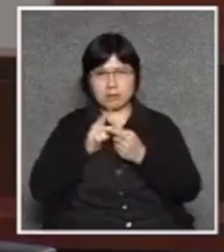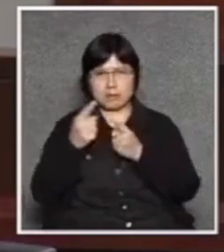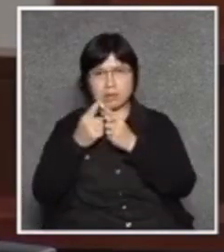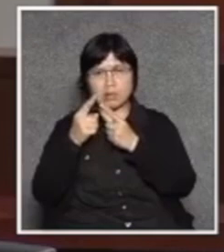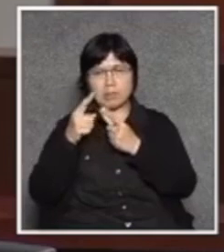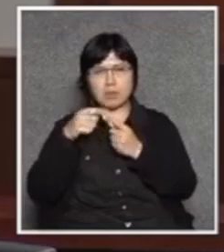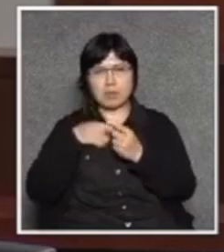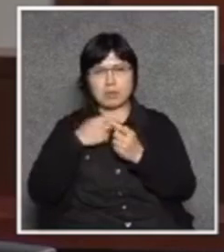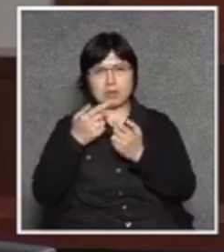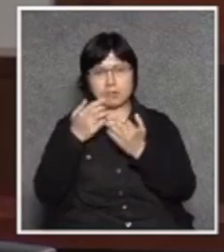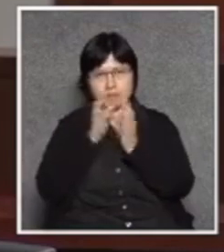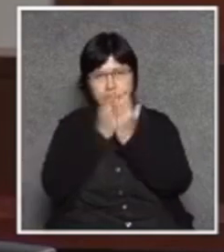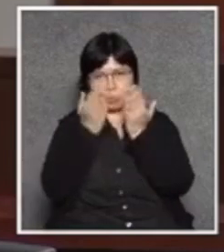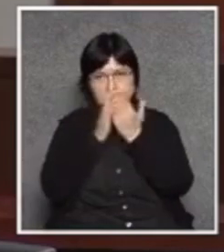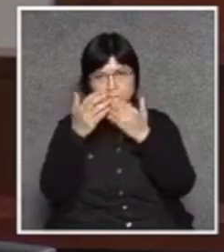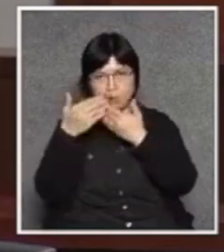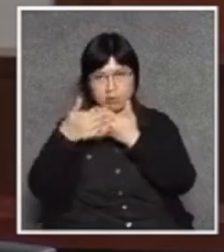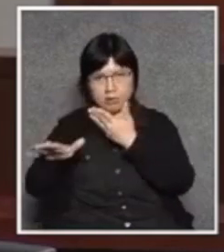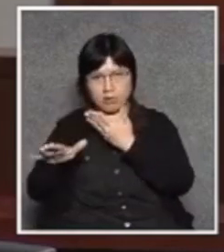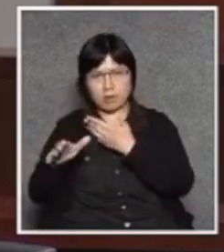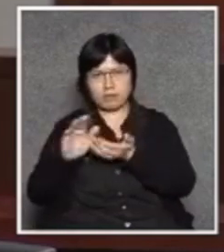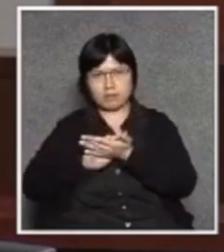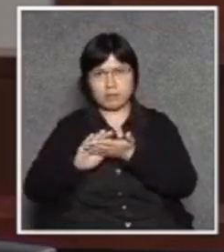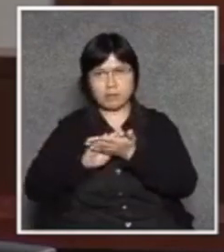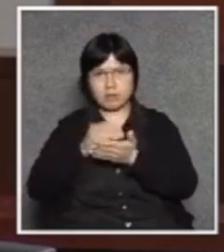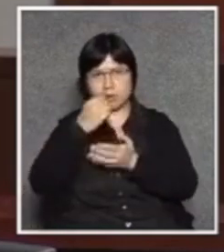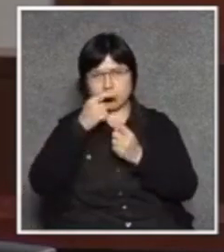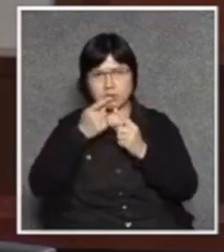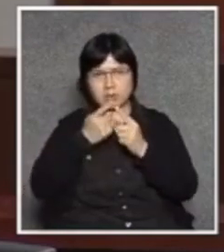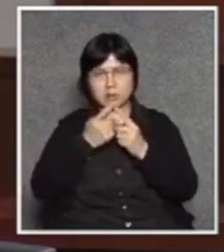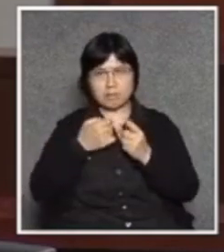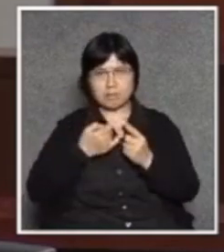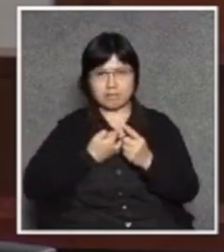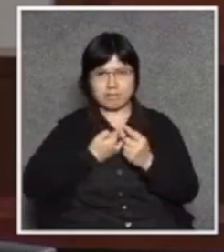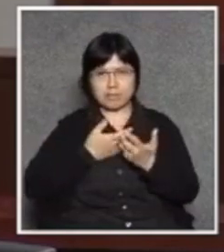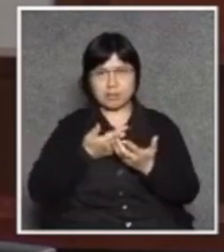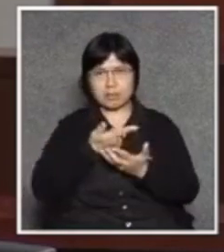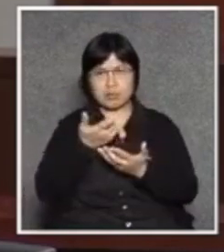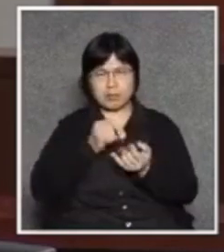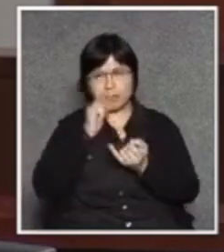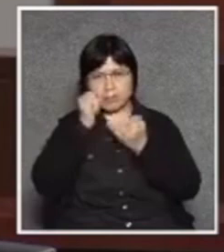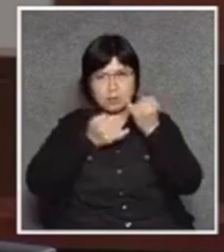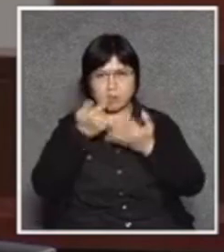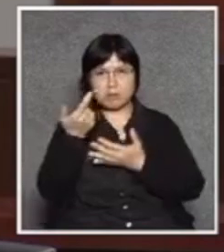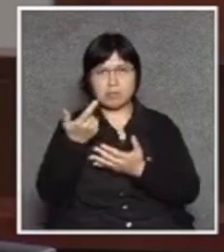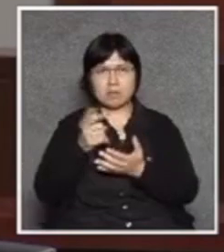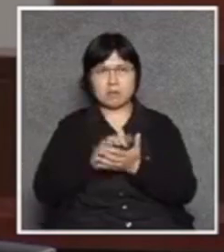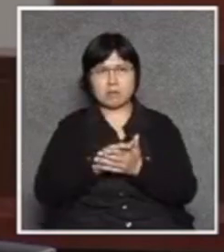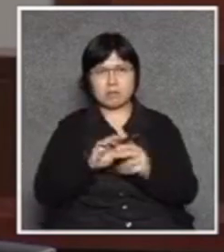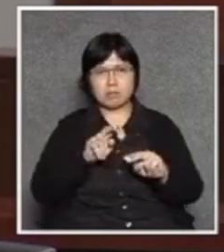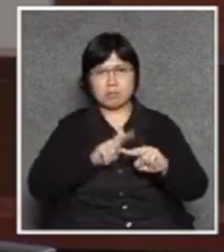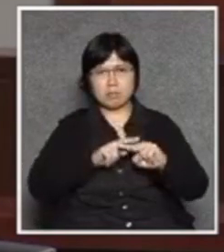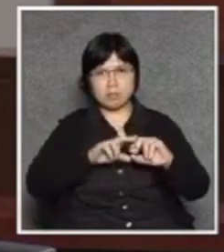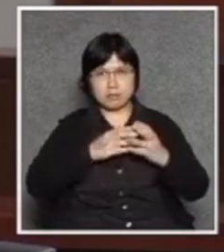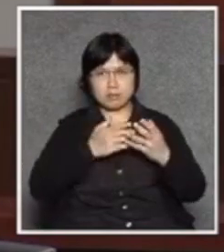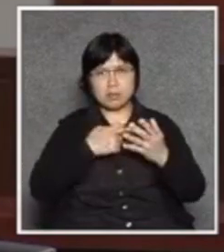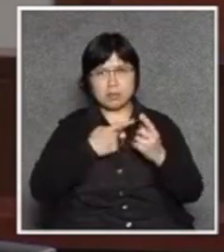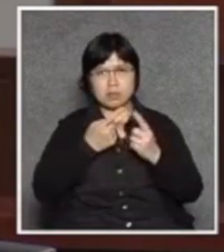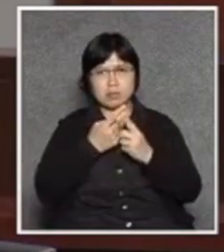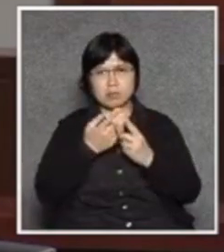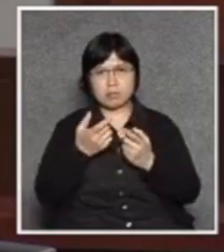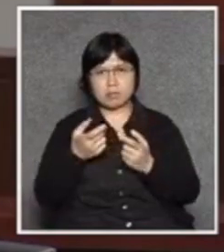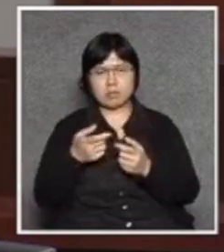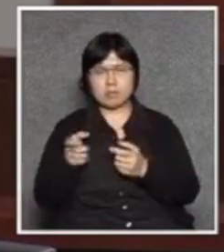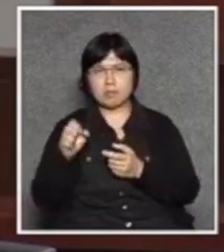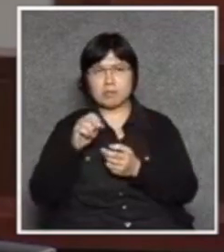海外版的文章要港人反省為何這麼多抱怨，共產黨的民棍不如去